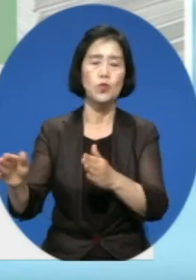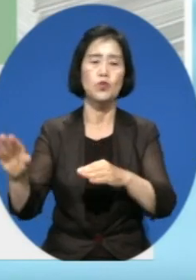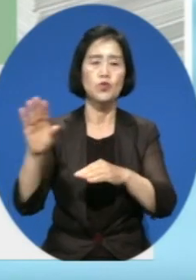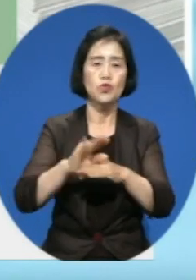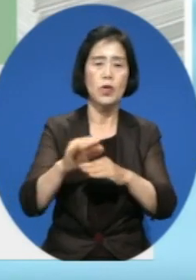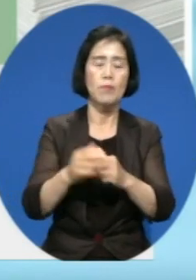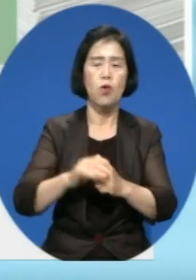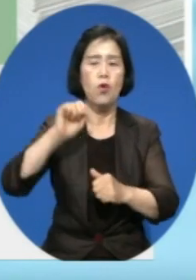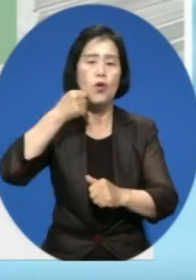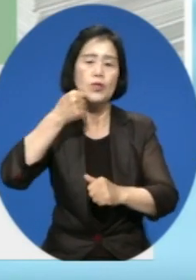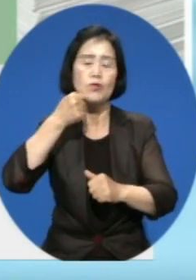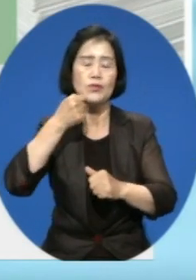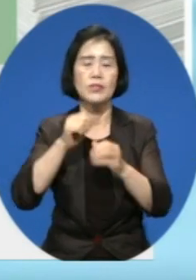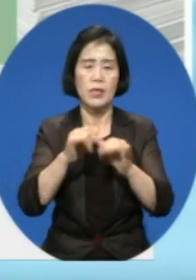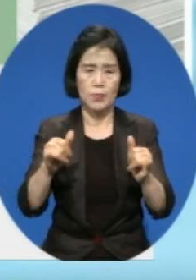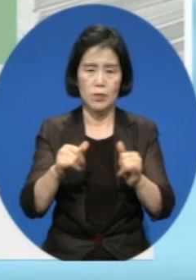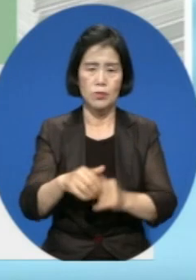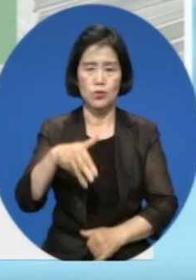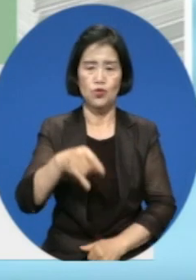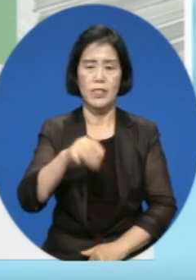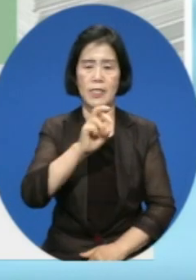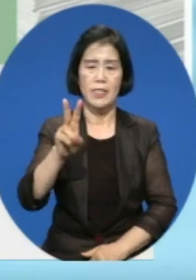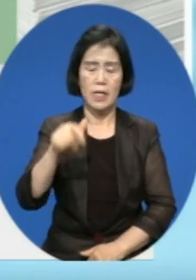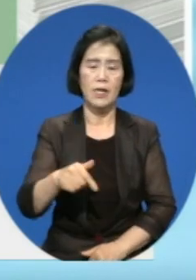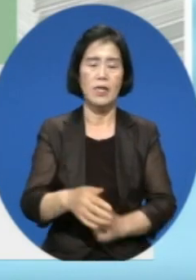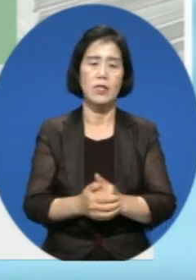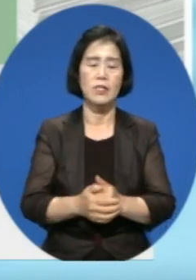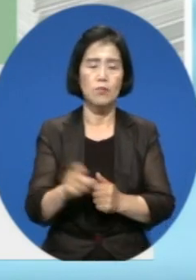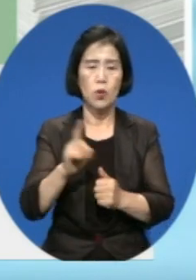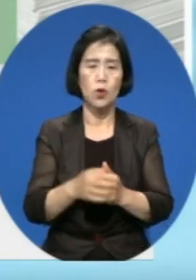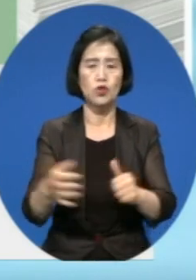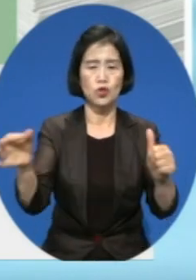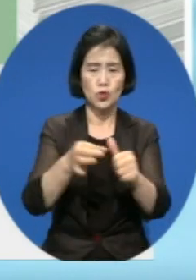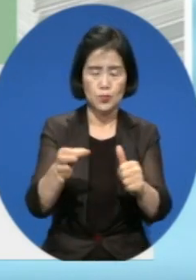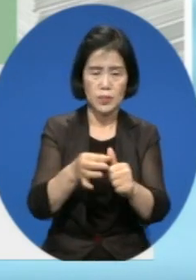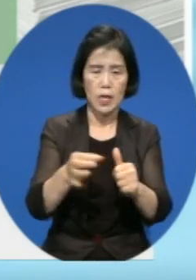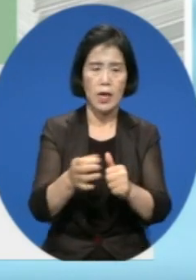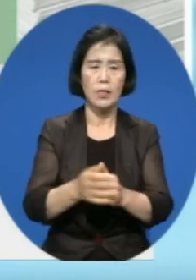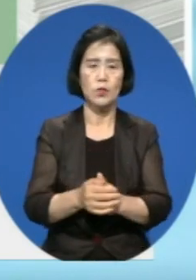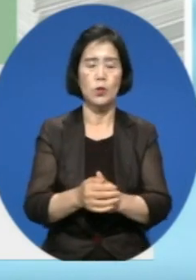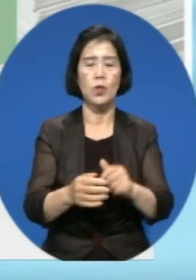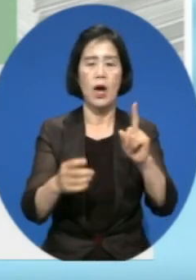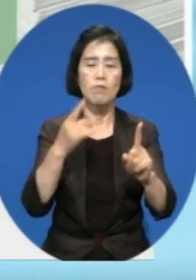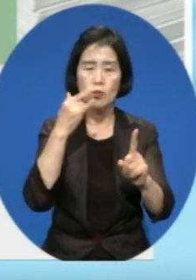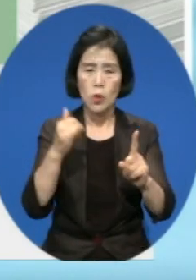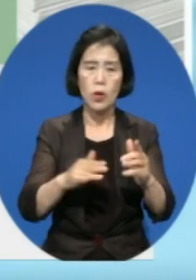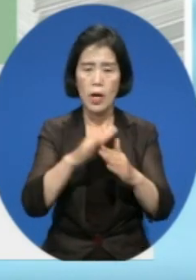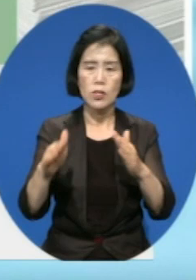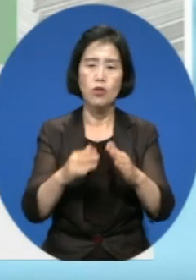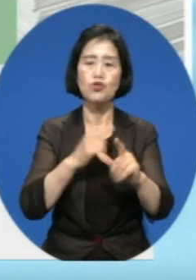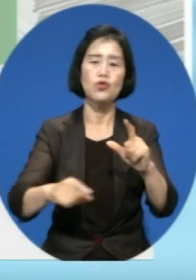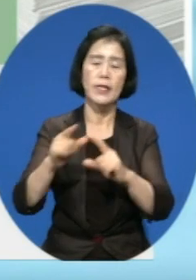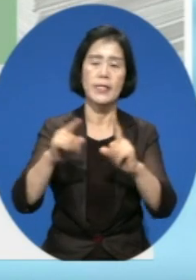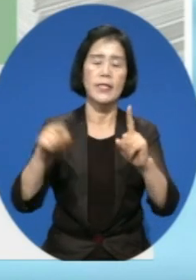우리 사회의 취약계층이라고 보통 얘기를 보통 하는 사람들이 있죠. 뭐 차상위계층이라든지 수급자라든지 아니면 한보호 과정에는 추가로